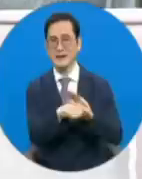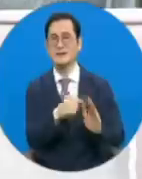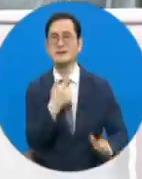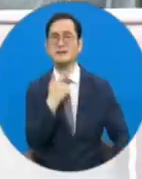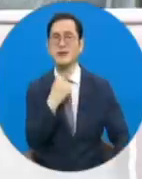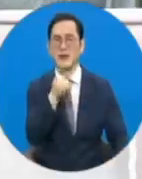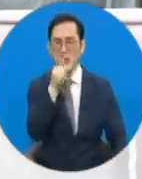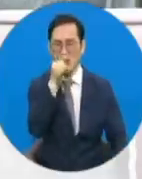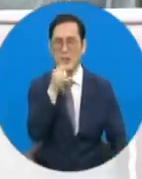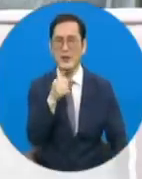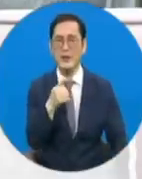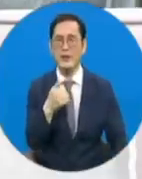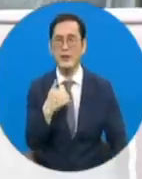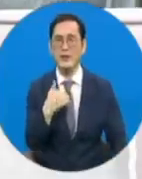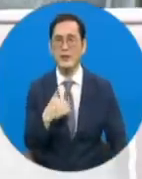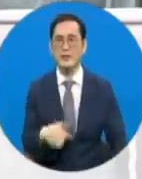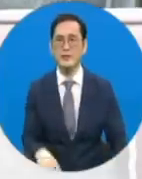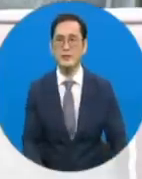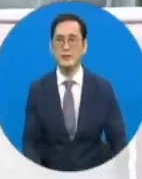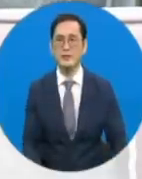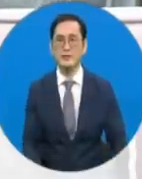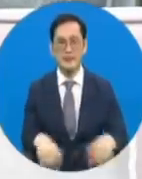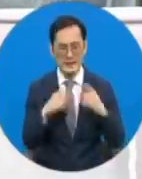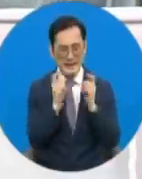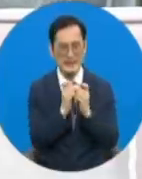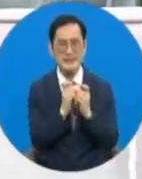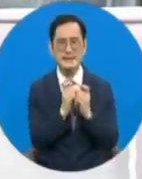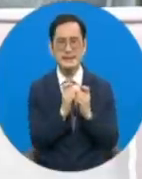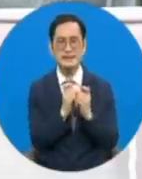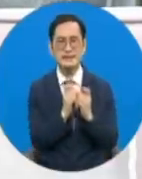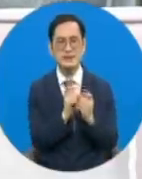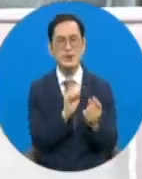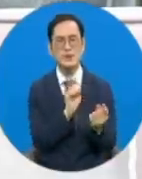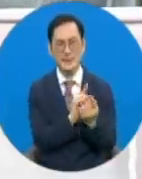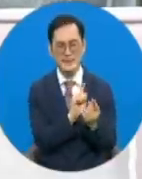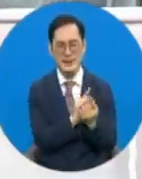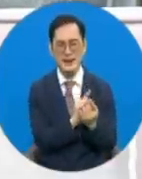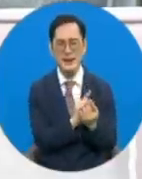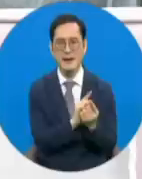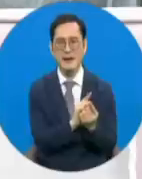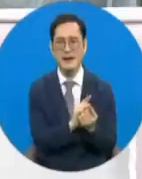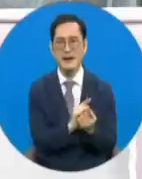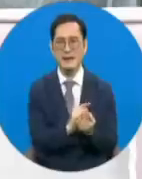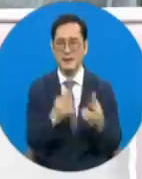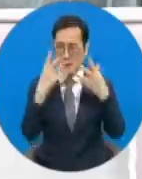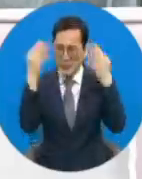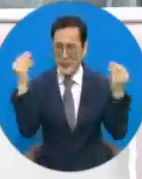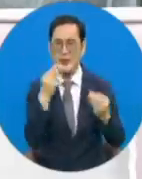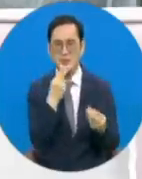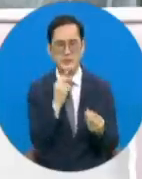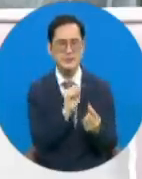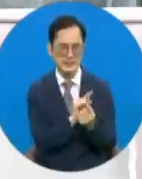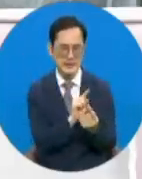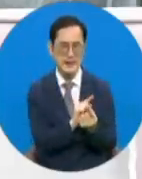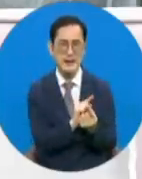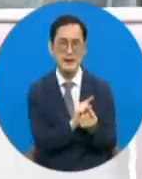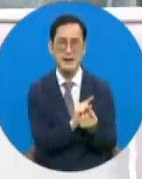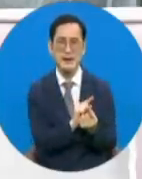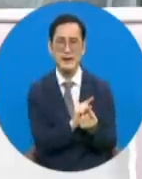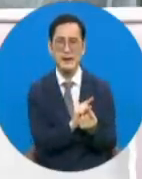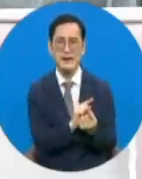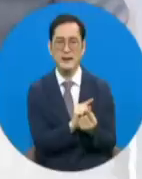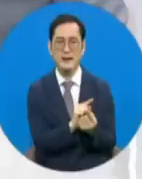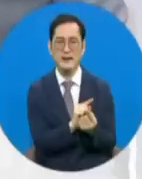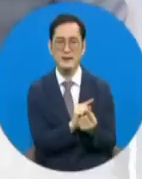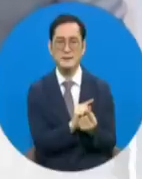대사 이전에 추공 대사 때 개인적인 사적 관계로 간다든지 비공식적으로 간다든지 또 공식적으로 간다 하더라도